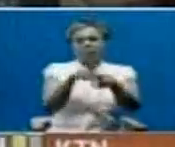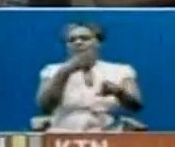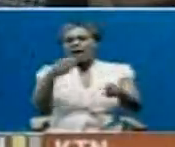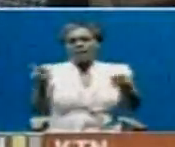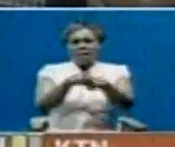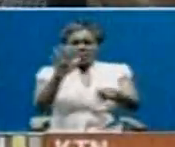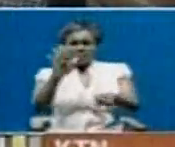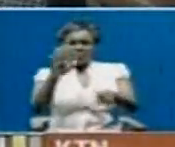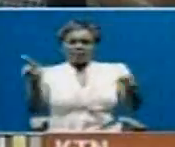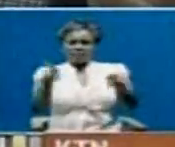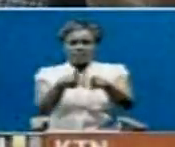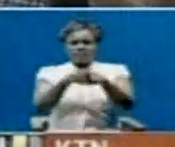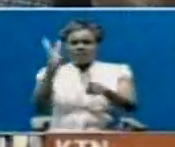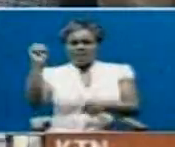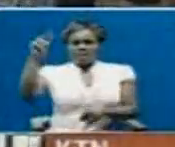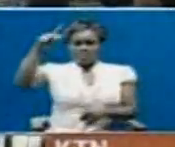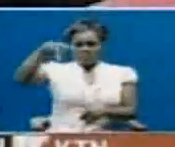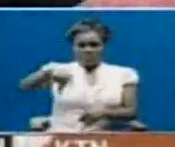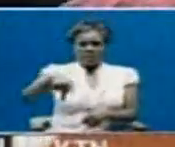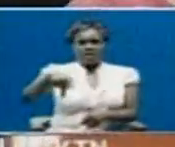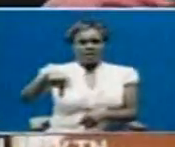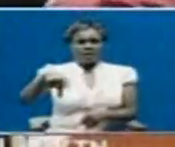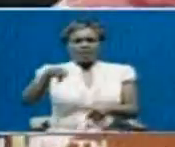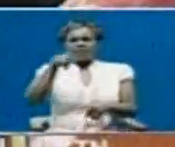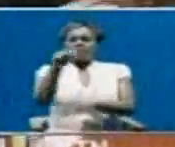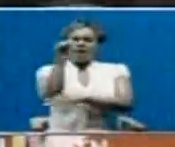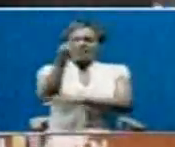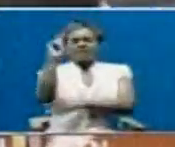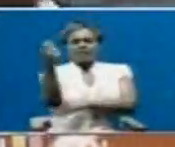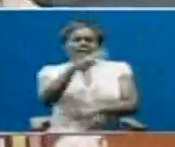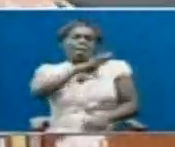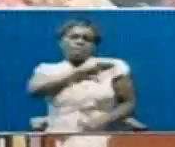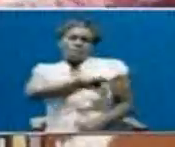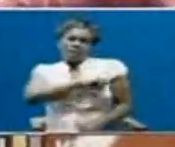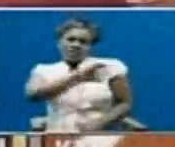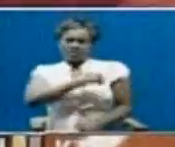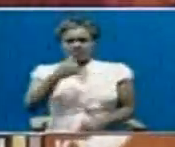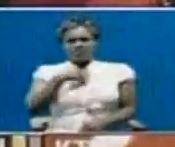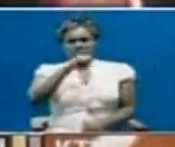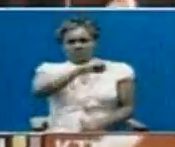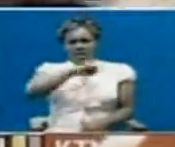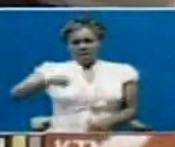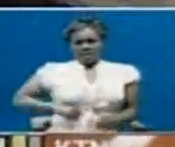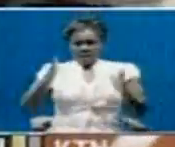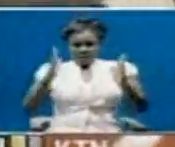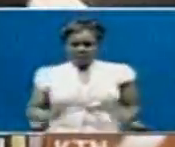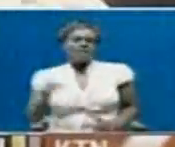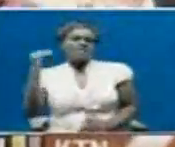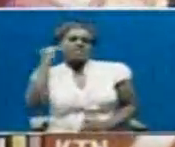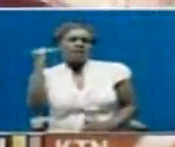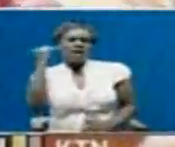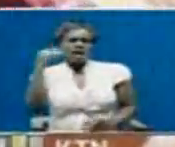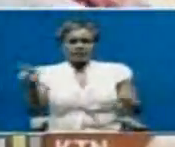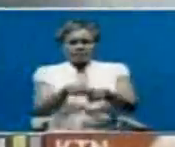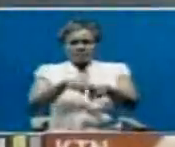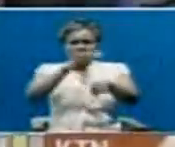marehemu ambaye ni mbunge wa Ruaraka Tom Kajwang, walioomba wakenya kuwa na subra. Seneta wa Siaya James Orengo alichukua